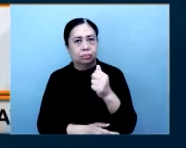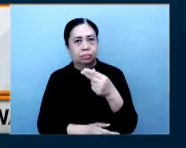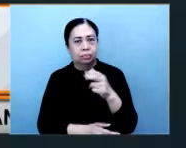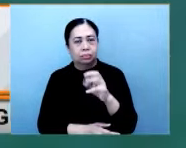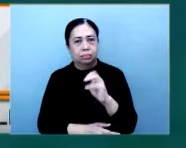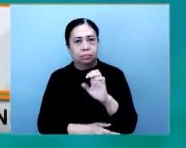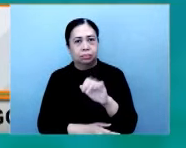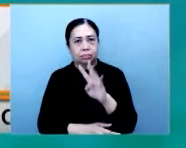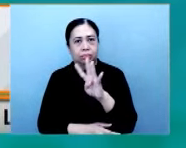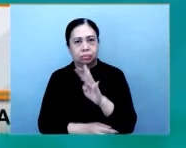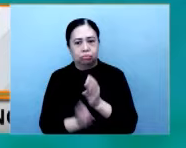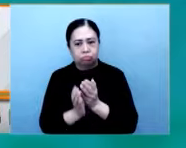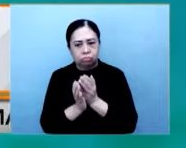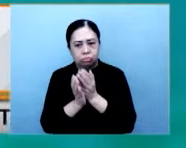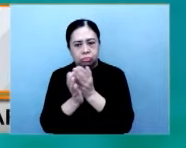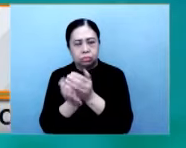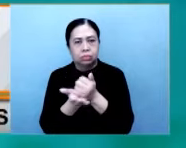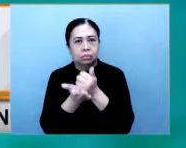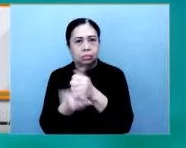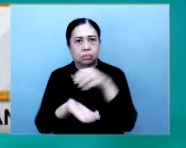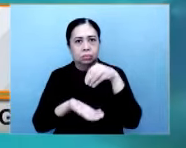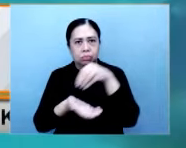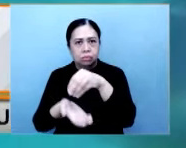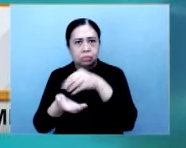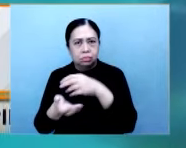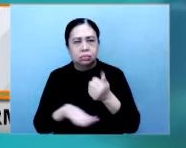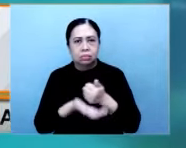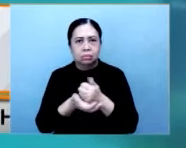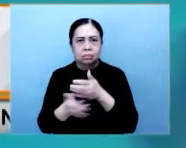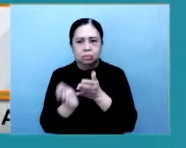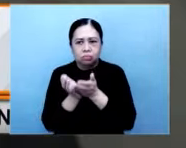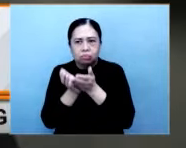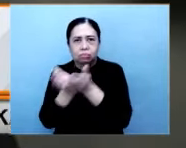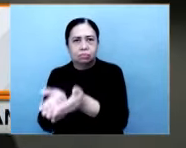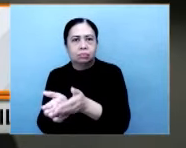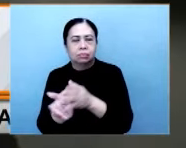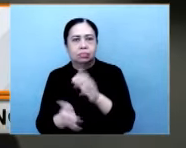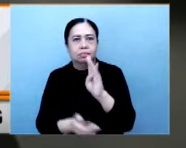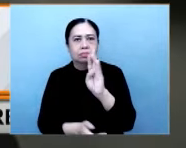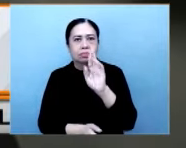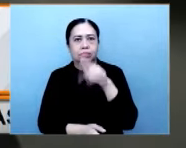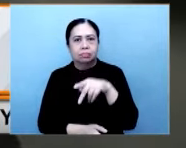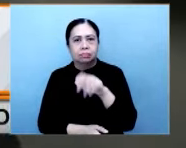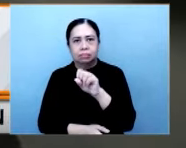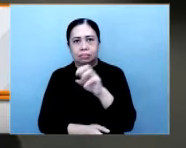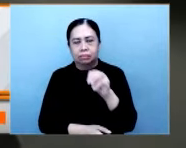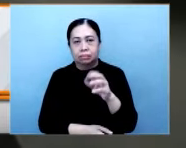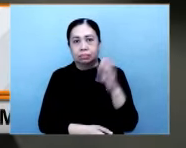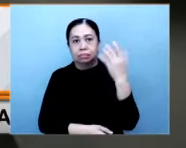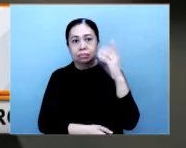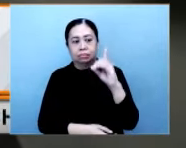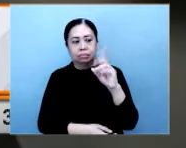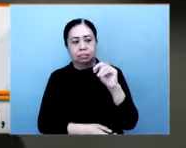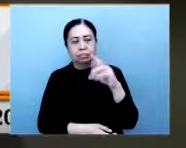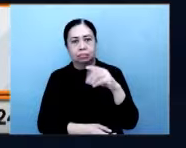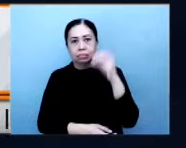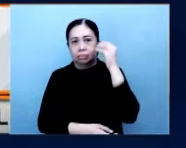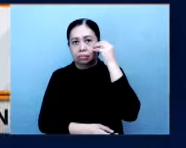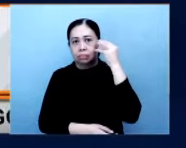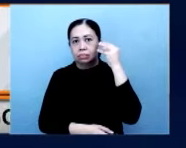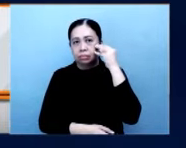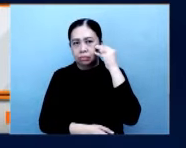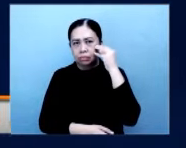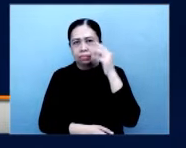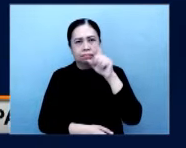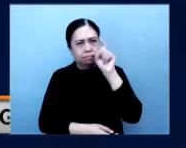Ayungin Shoal para maghatid ng supply sa nakasadsad na BRP Sierra Madre. Para sa dating Defense Secretary na si Orlando Mercado, nararapat